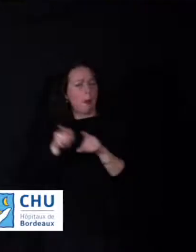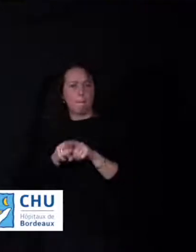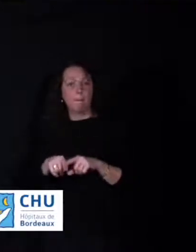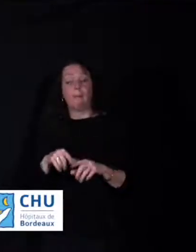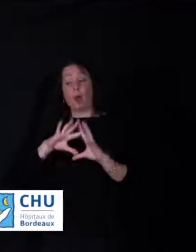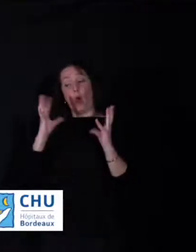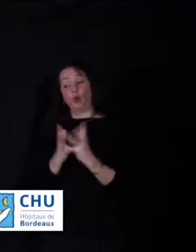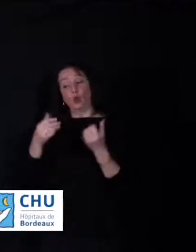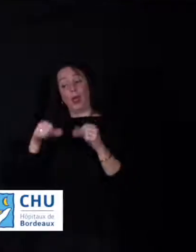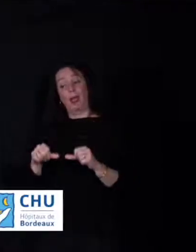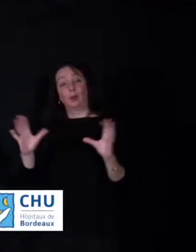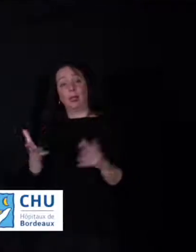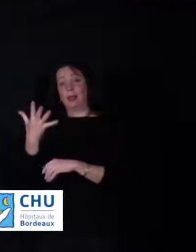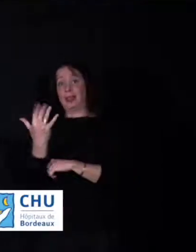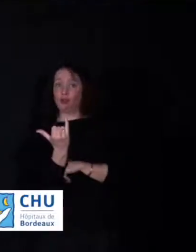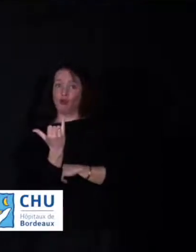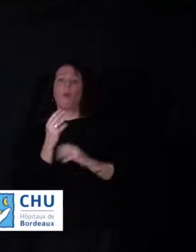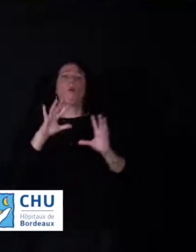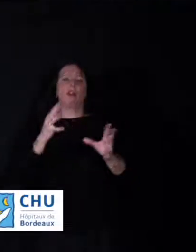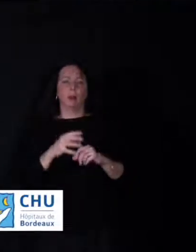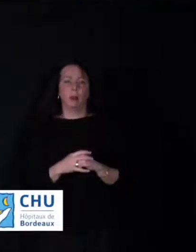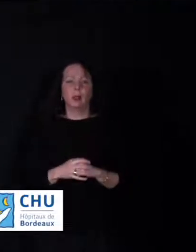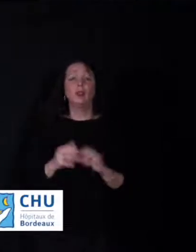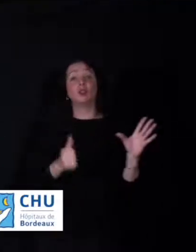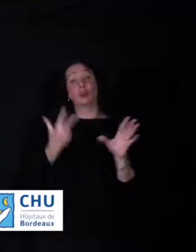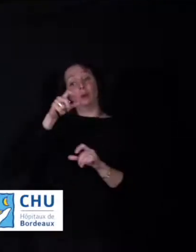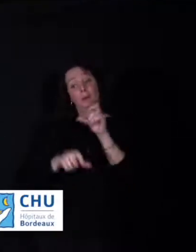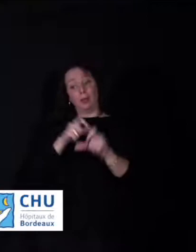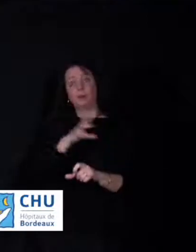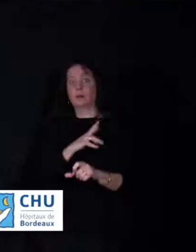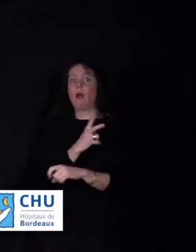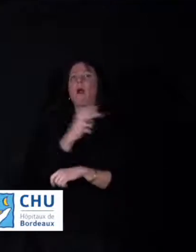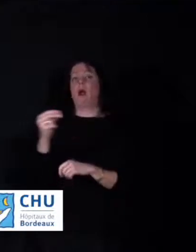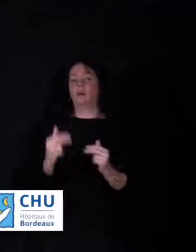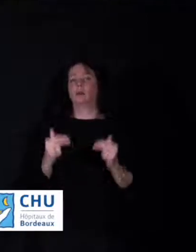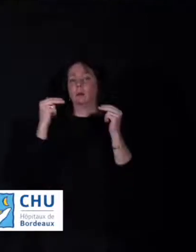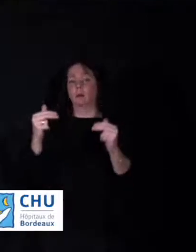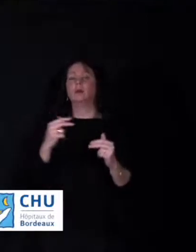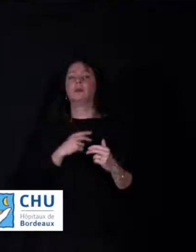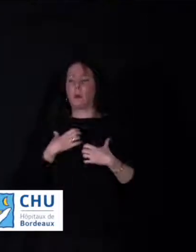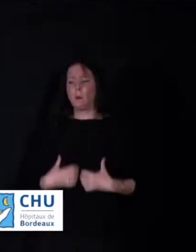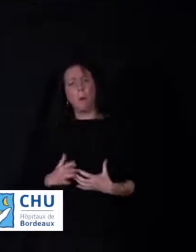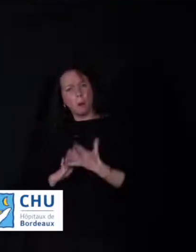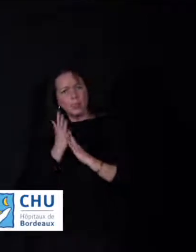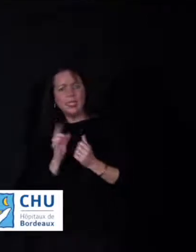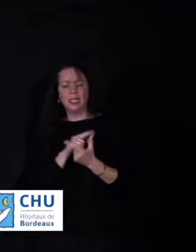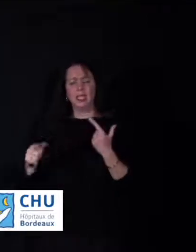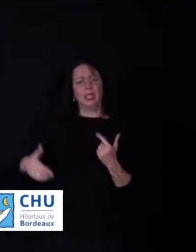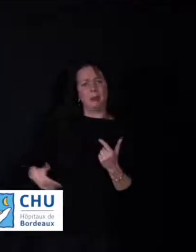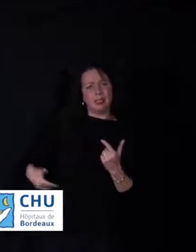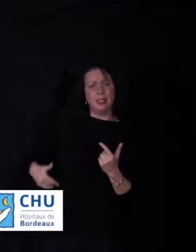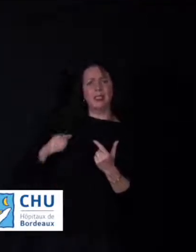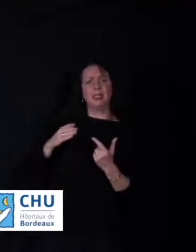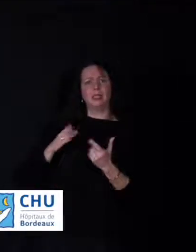5 jours. Il y a eu 65 patients avec des formes graves, alors que ce soit des pneumonies, des hépatites,